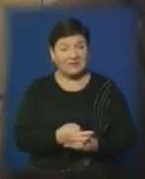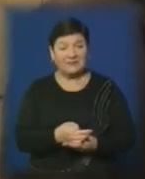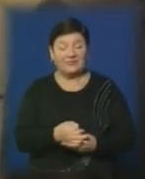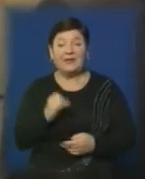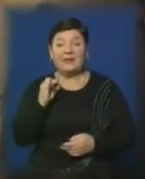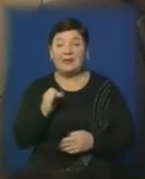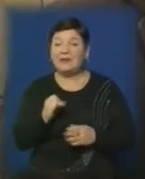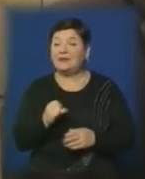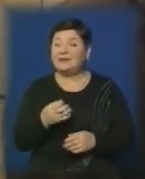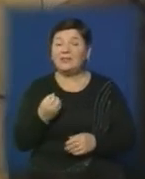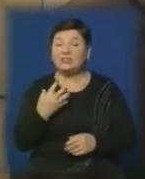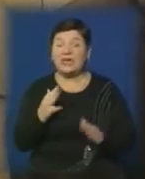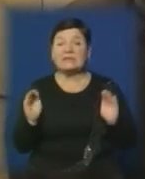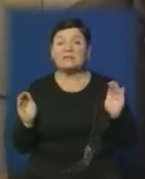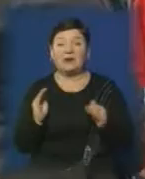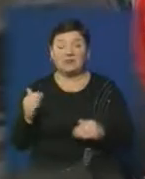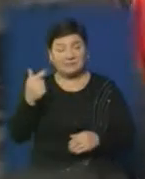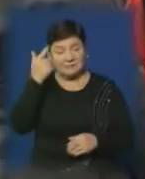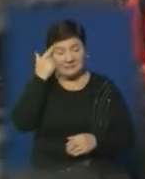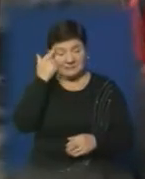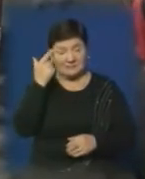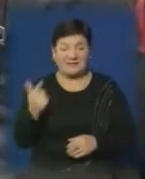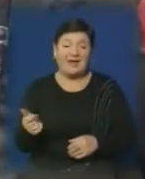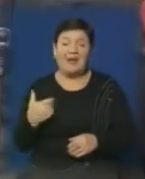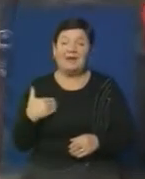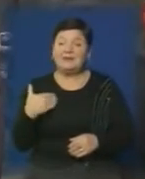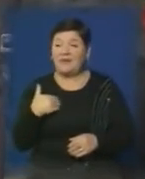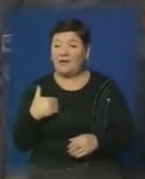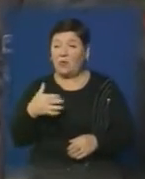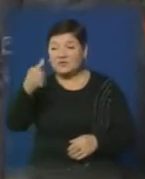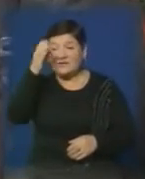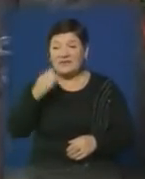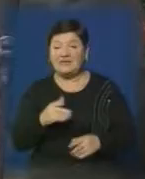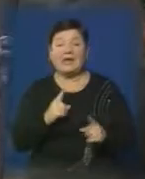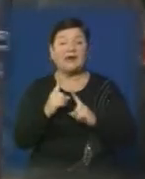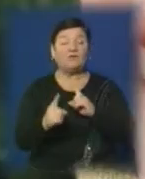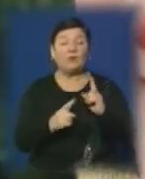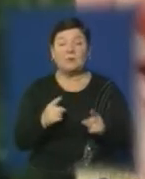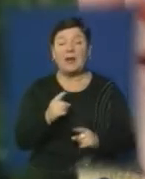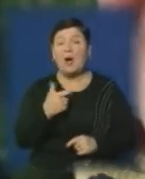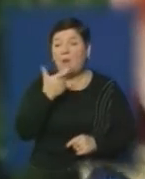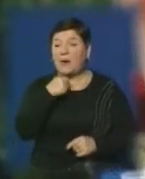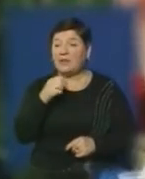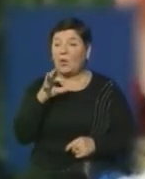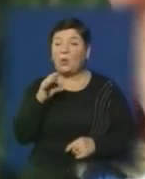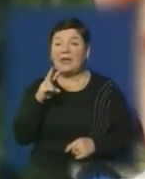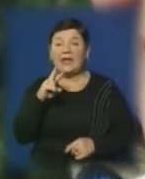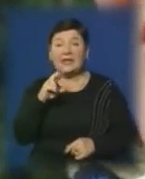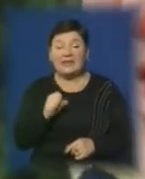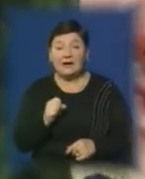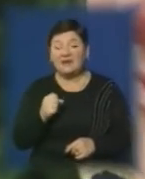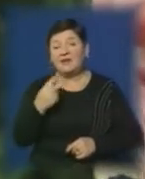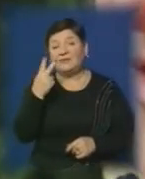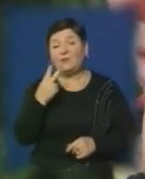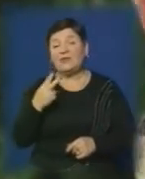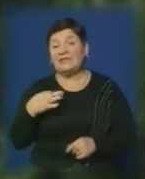і, перепрошую, ще зберегли тверезий глузд. Зовсім не переймається через освітні реформи пані Олена. Вона виховує 3 синів,